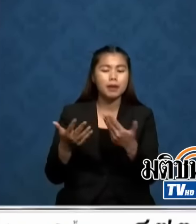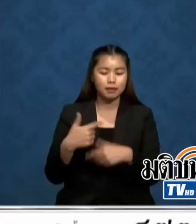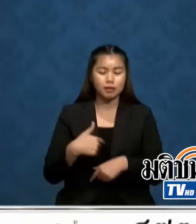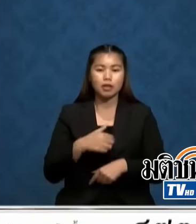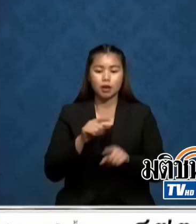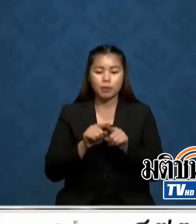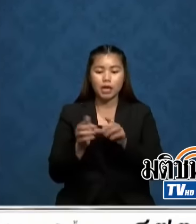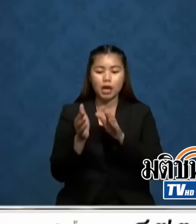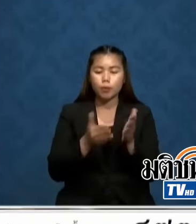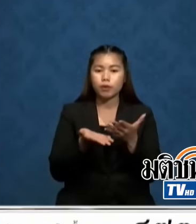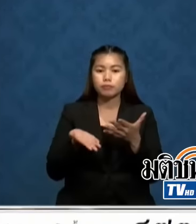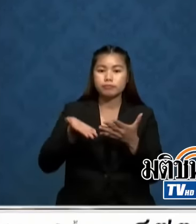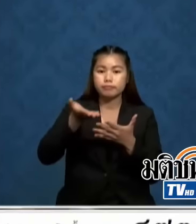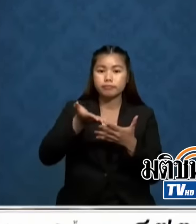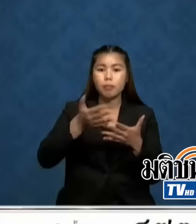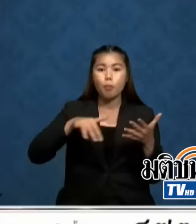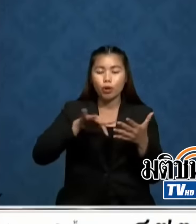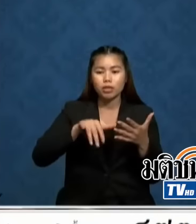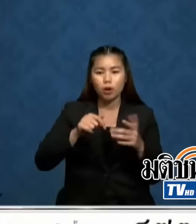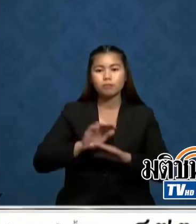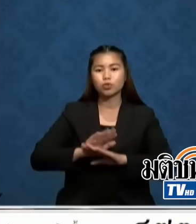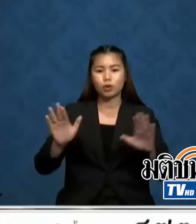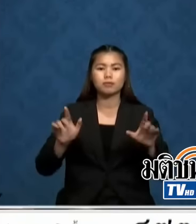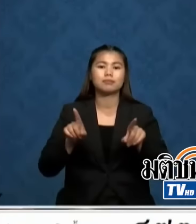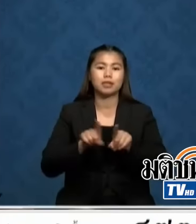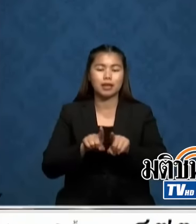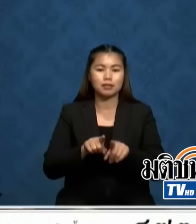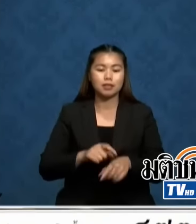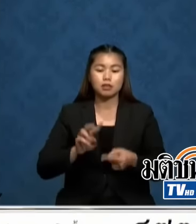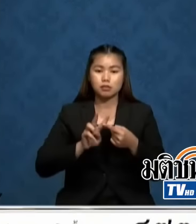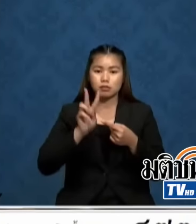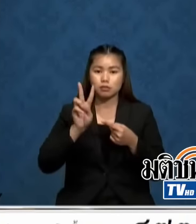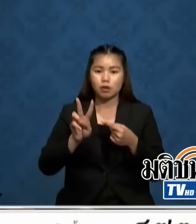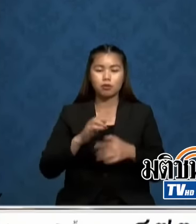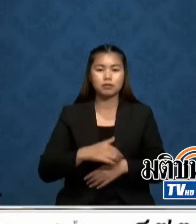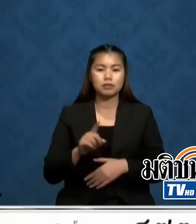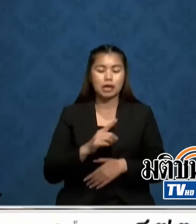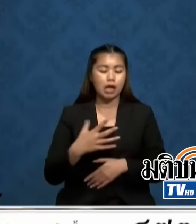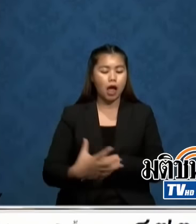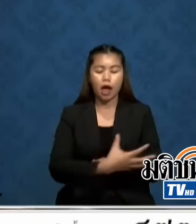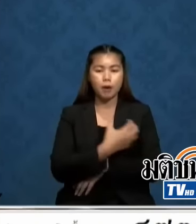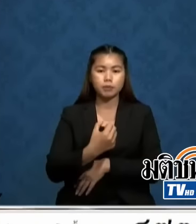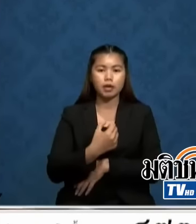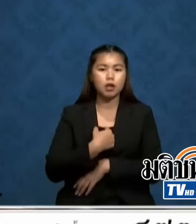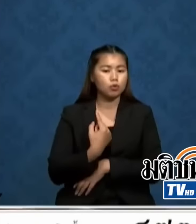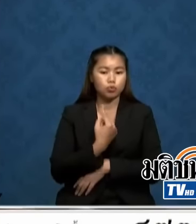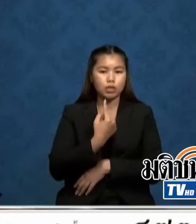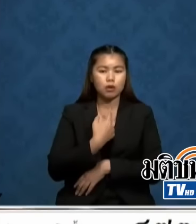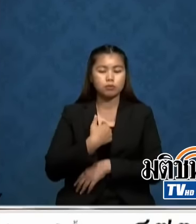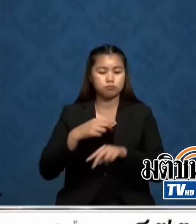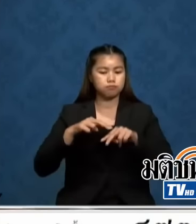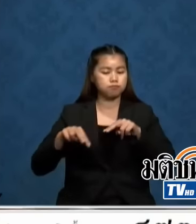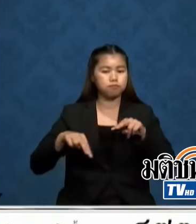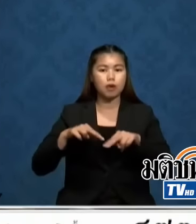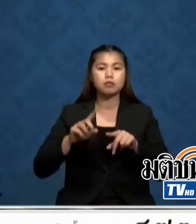กระบวนการในระบบปกติก็ถูกยกเว้นไป 2รวบอำนาจให้กับผู้ปกครอง